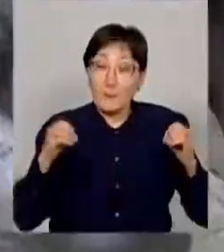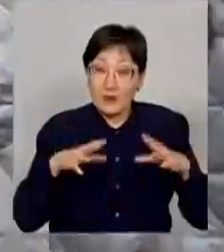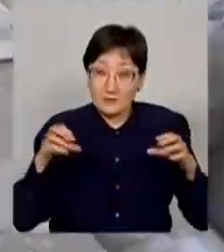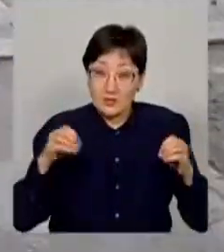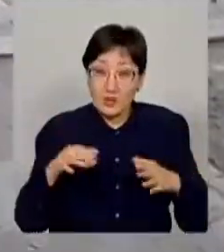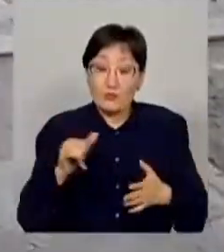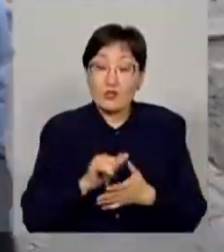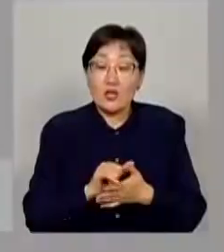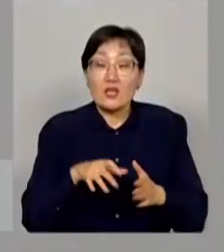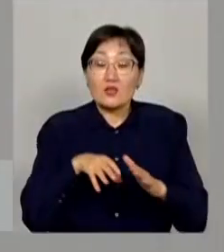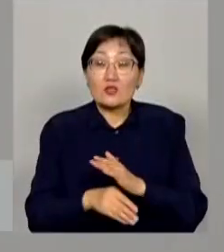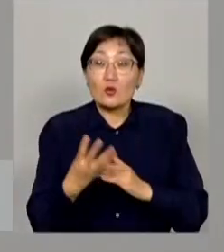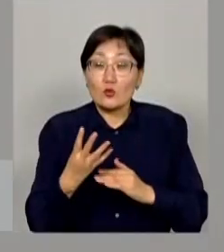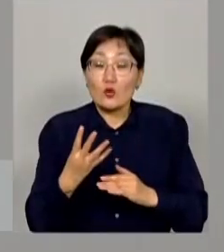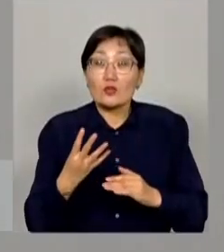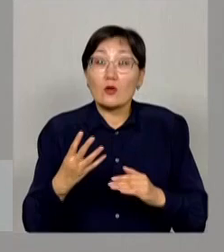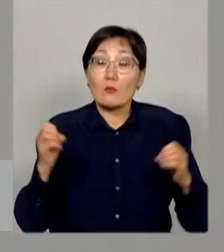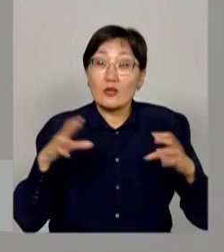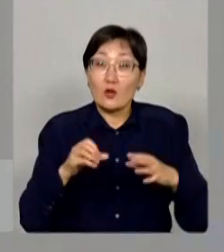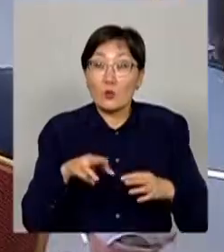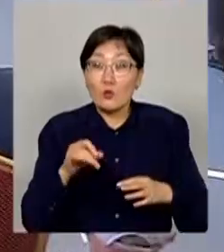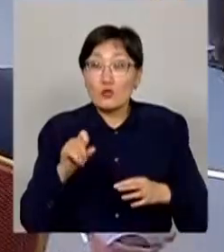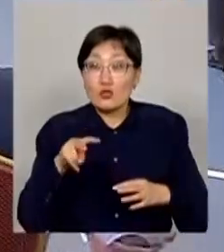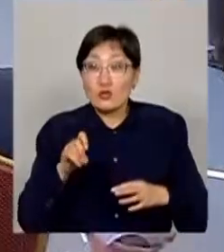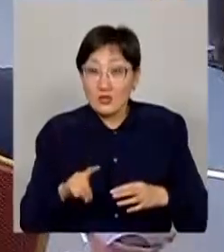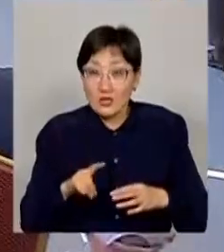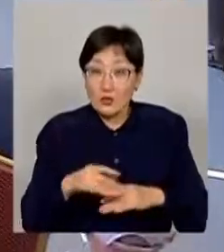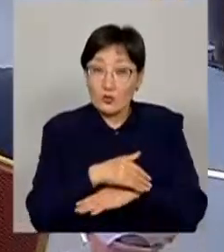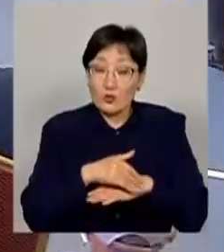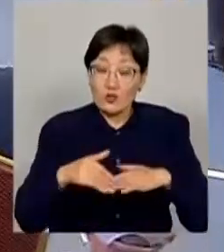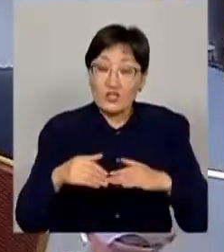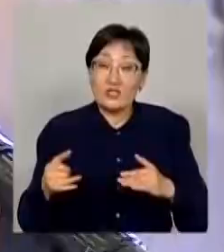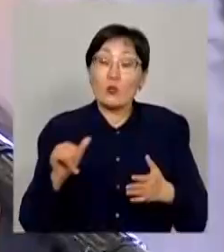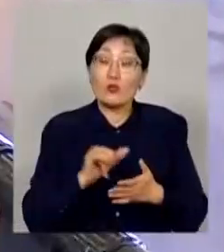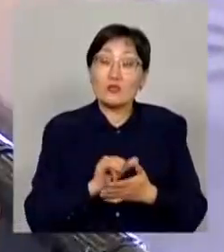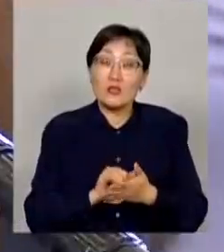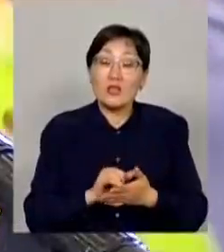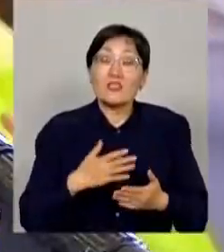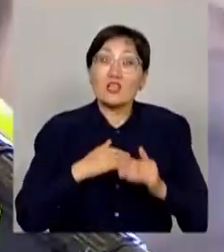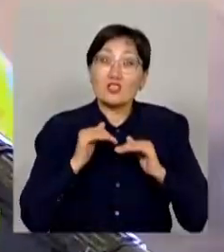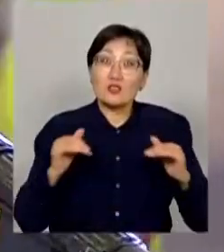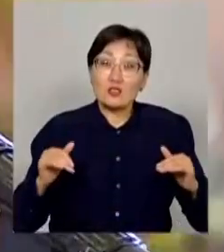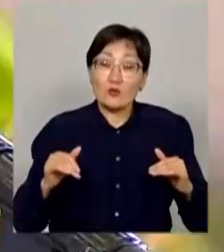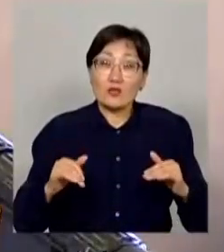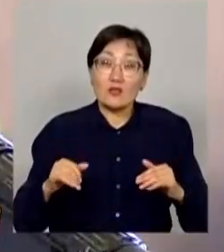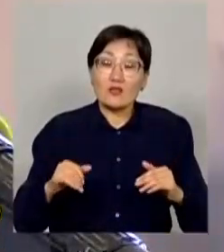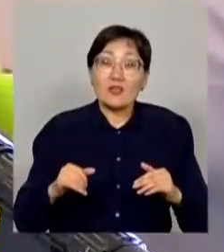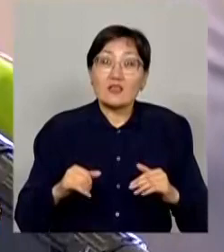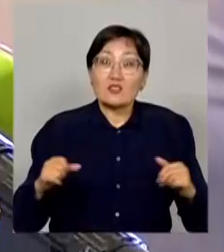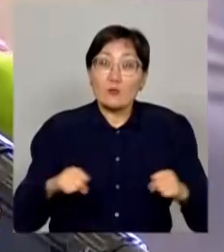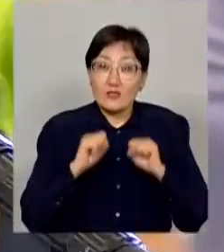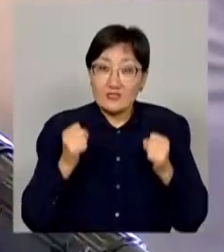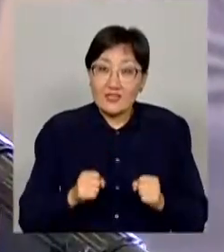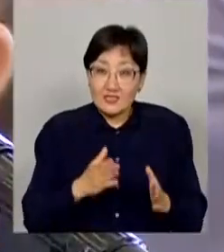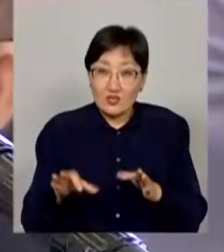орнатылды. Соның 4-і Момышұлы көшесіне қойылған. Так как есть Момышұлы трасса, наши дети обгоняют друг друга, скоростной режим